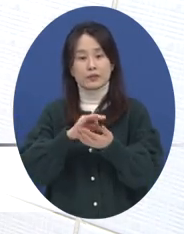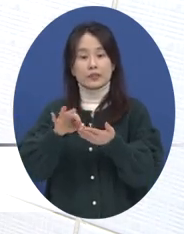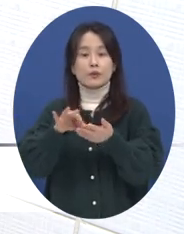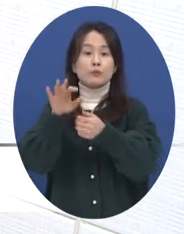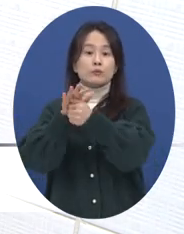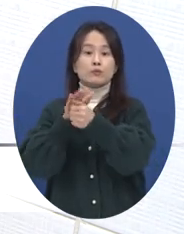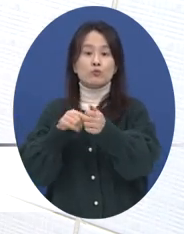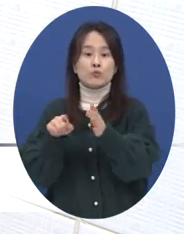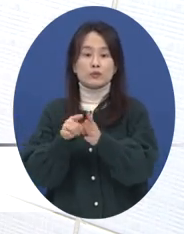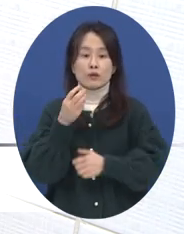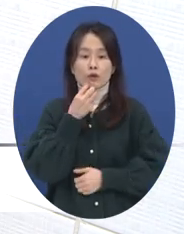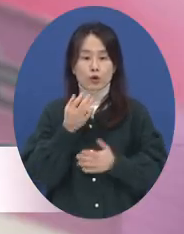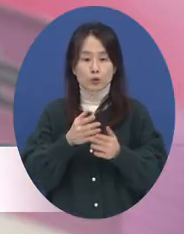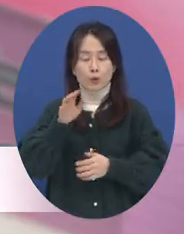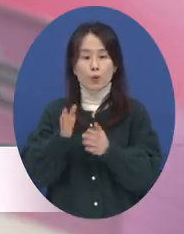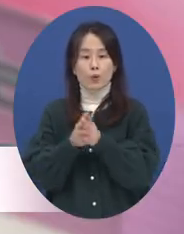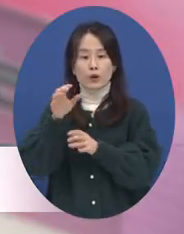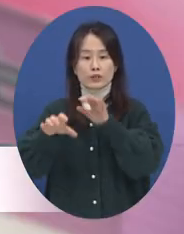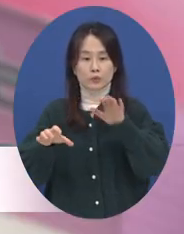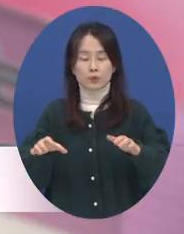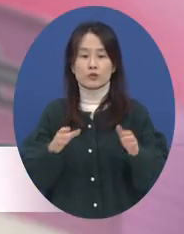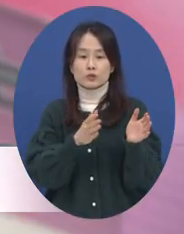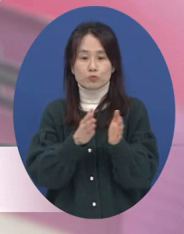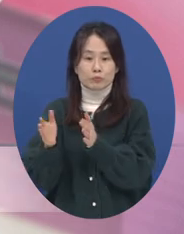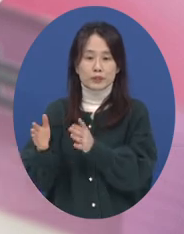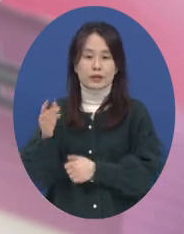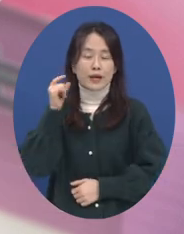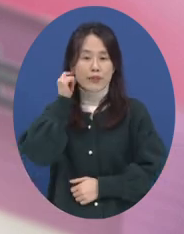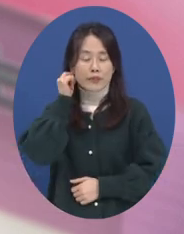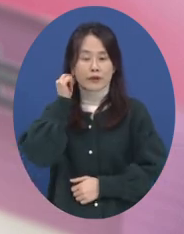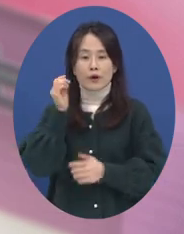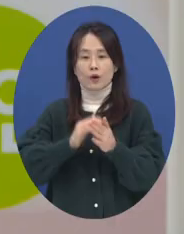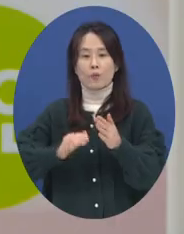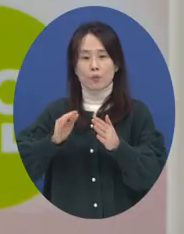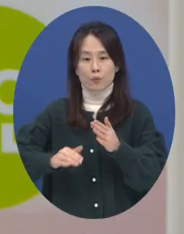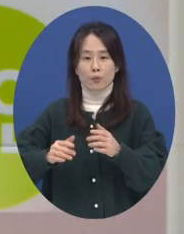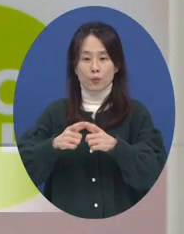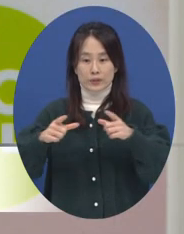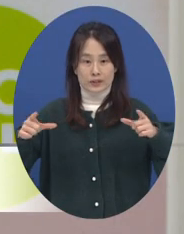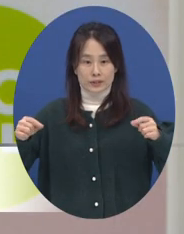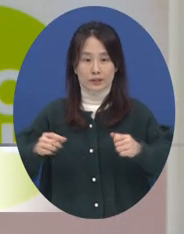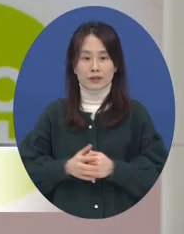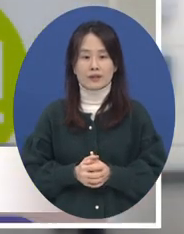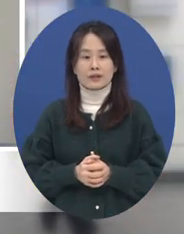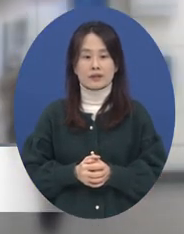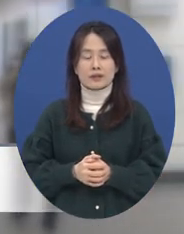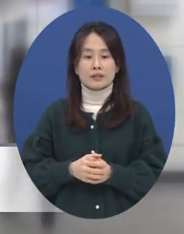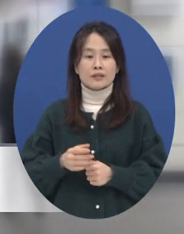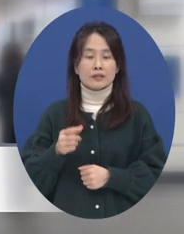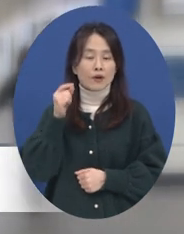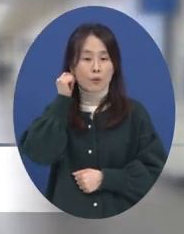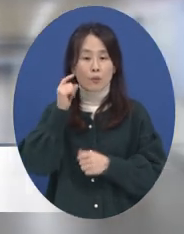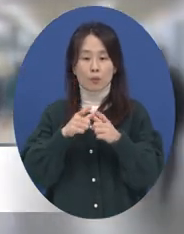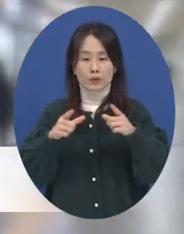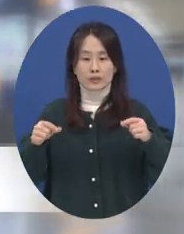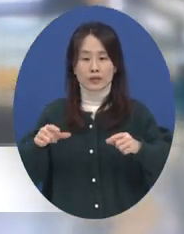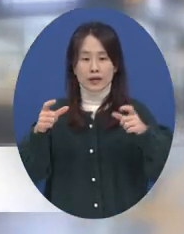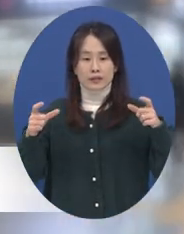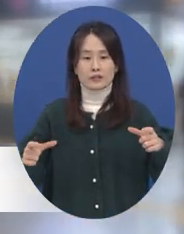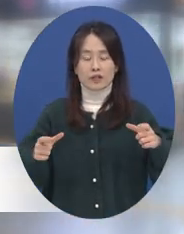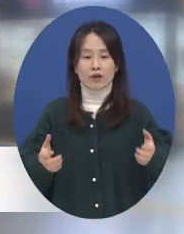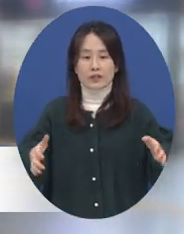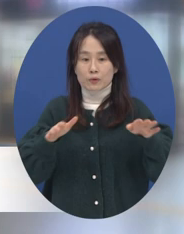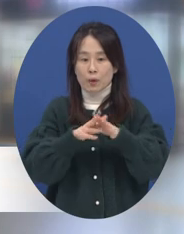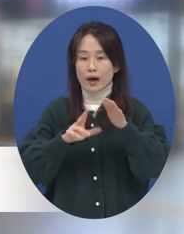쓰도록 경기도와 시군이 마련한 공공 생리대입니다. 경기 지역엔 이러한 공공 생리대가 지역